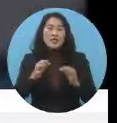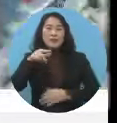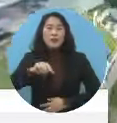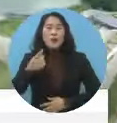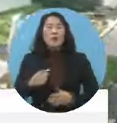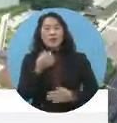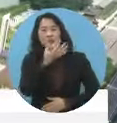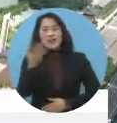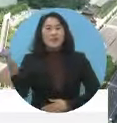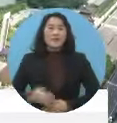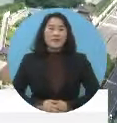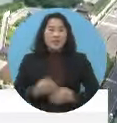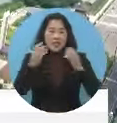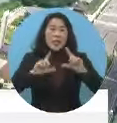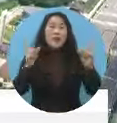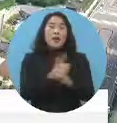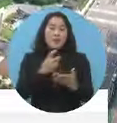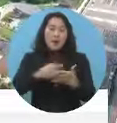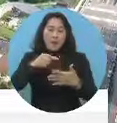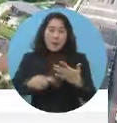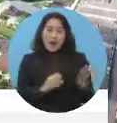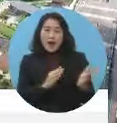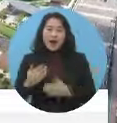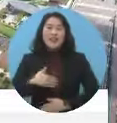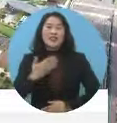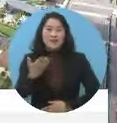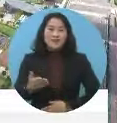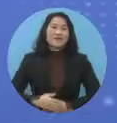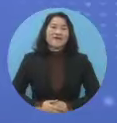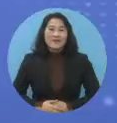소개합니다 새해 달라지는 제도와 시책 정리해드립니다